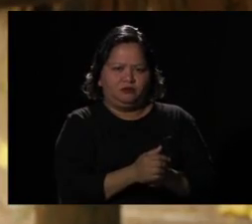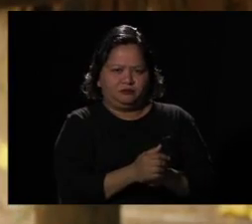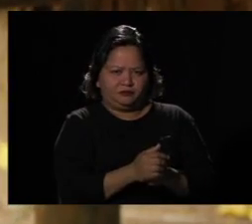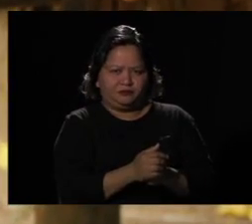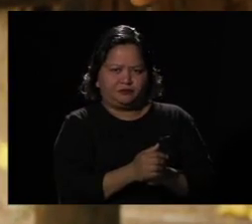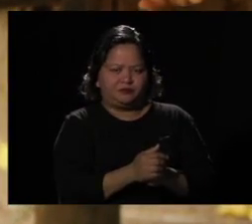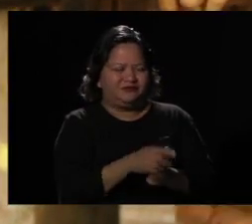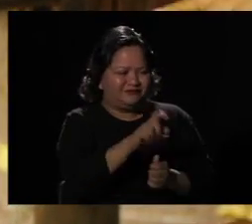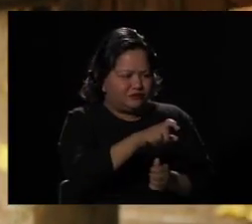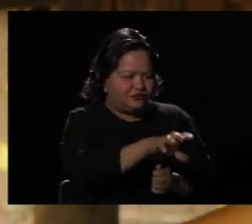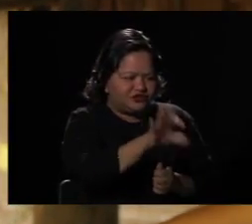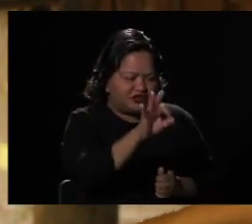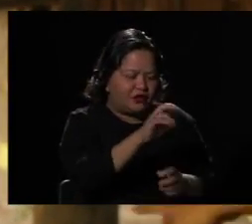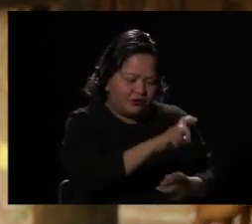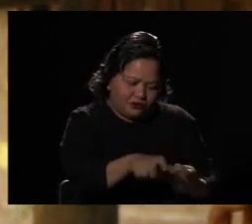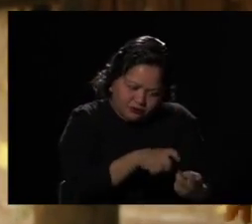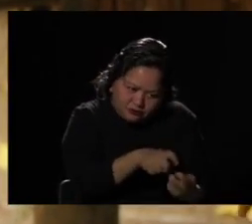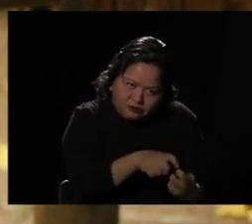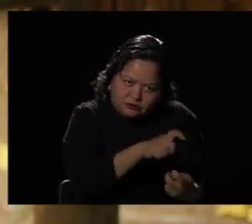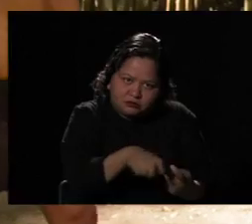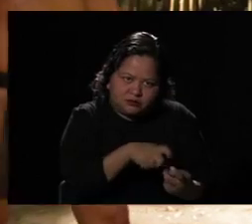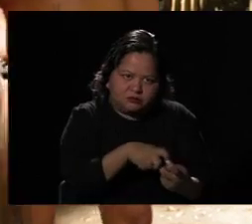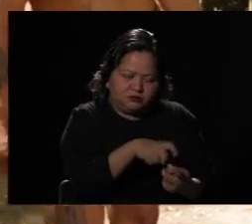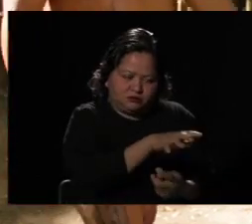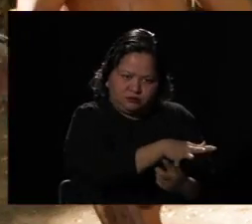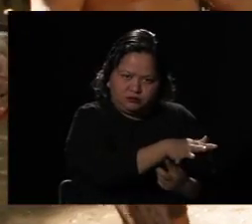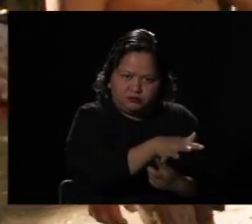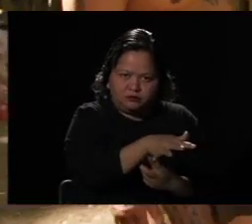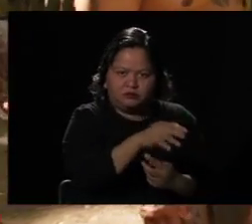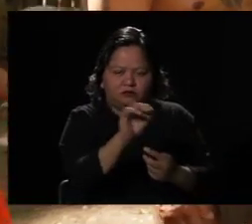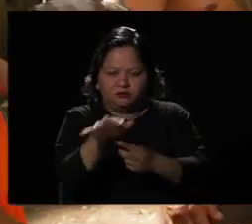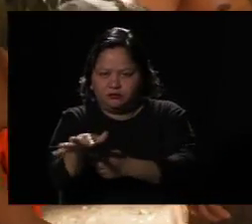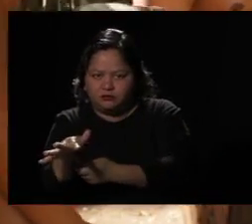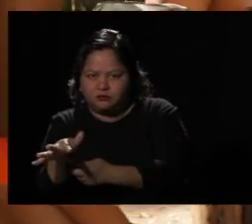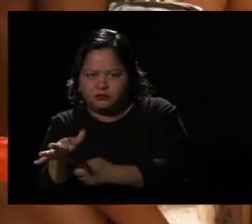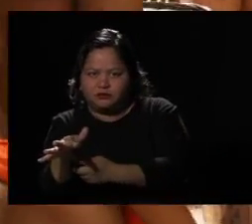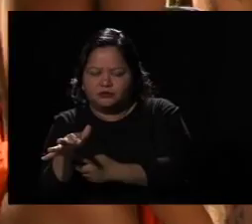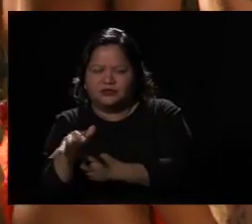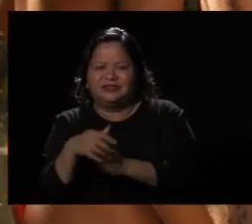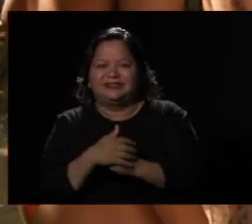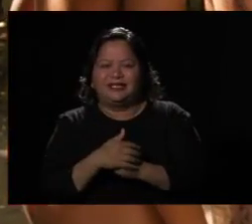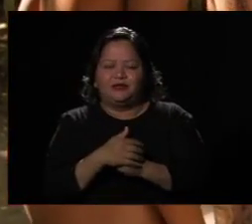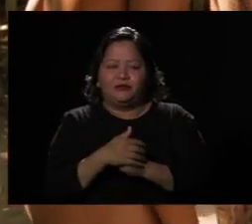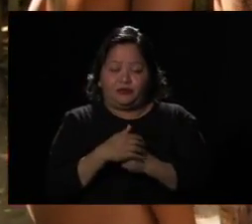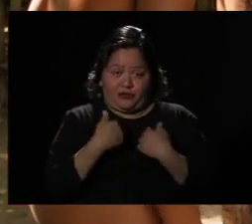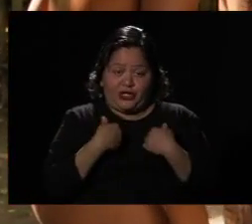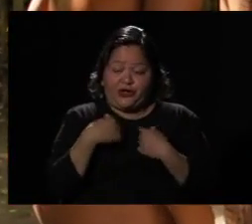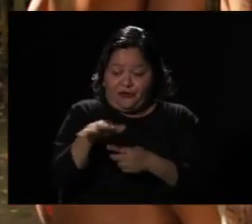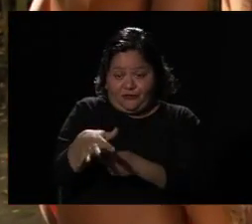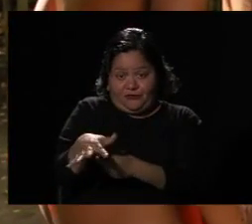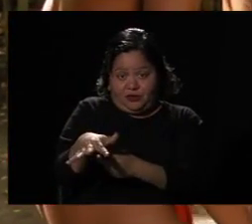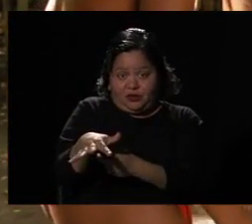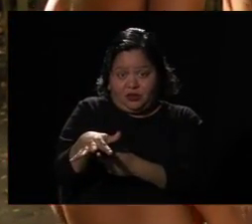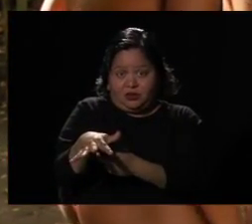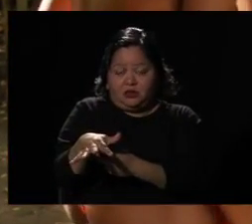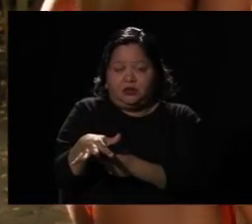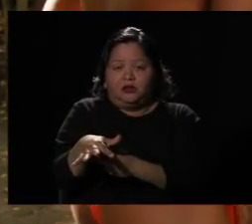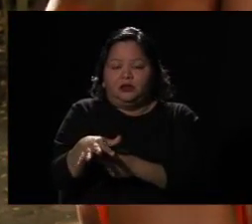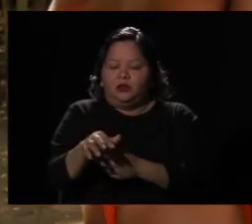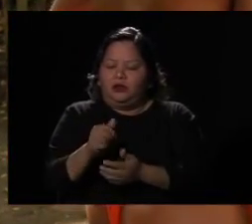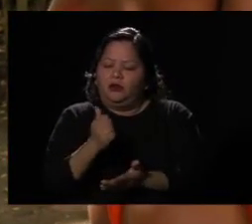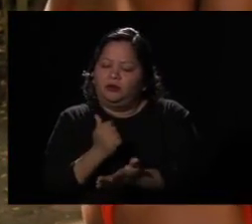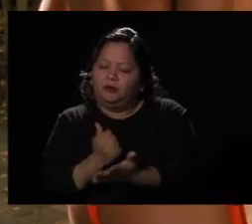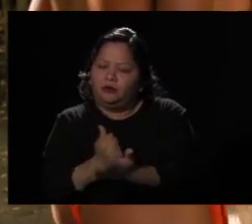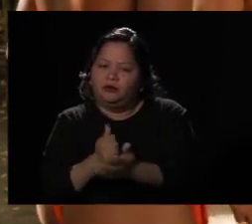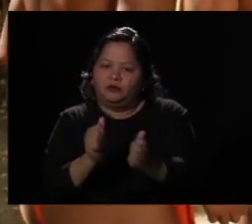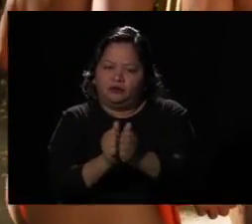na hagun dyan hali siha. Ini siha na hagun man majujuma gi ini na minalangu